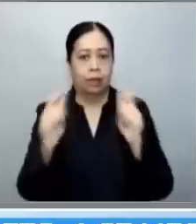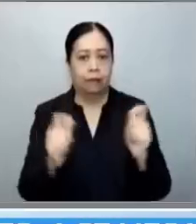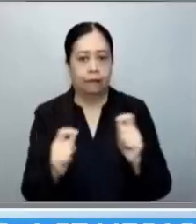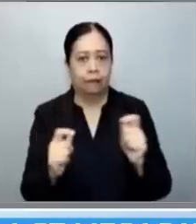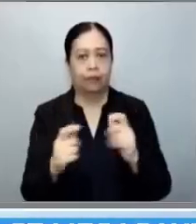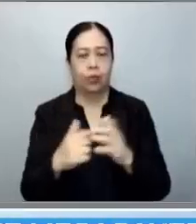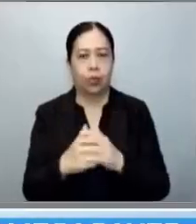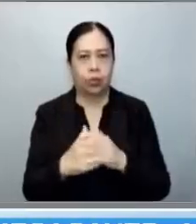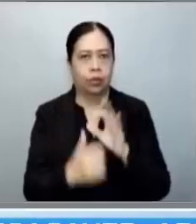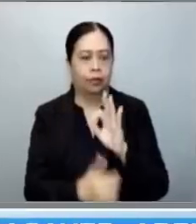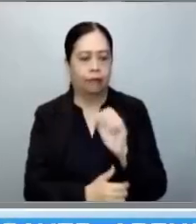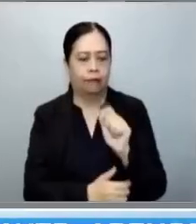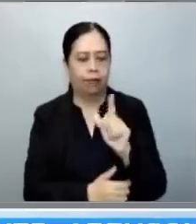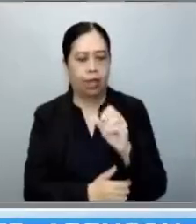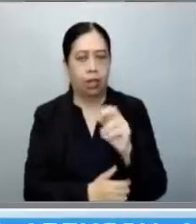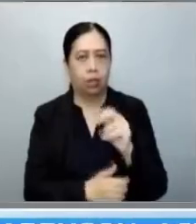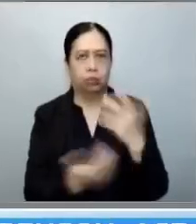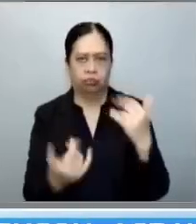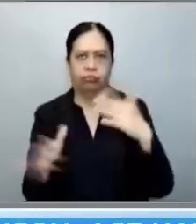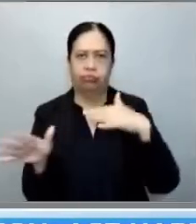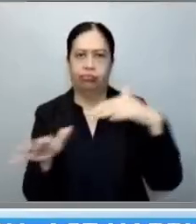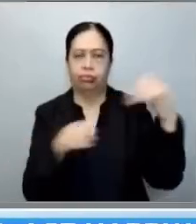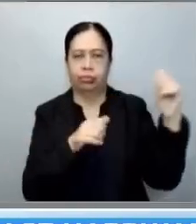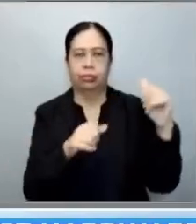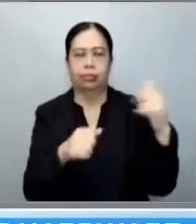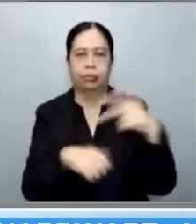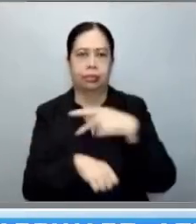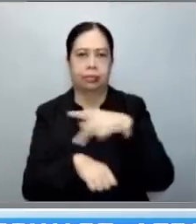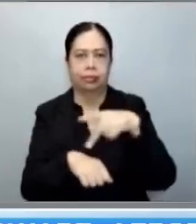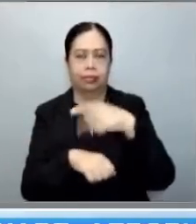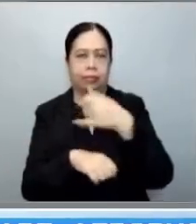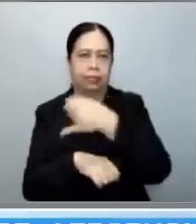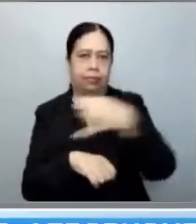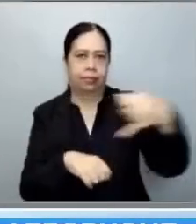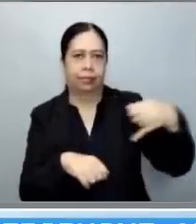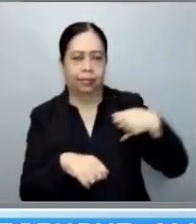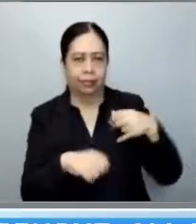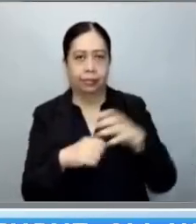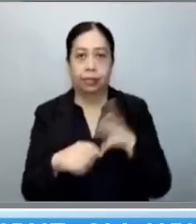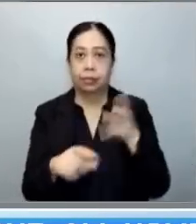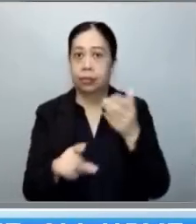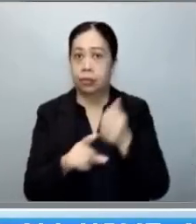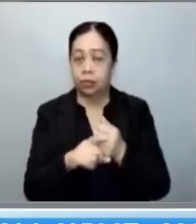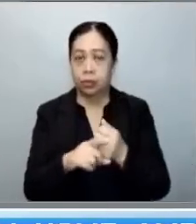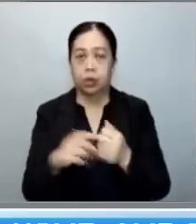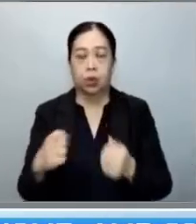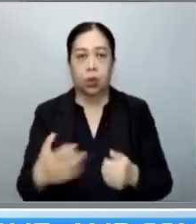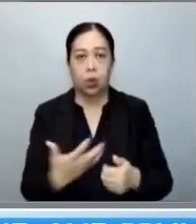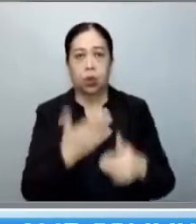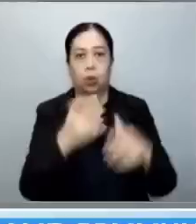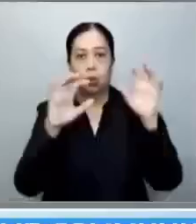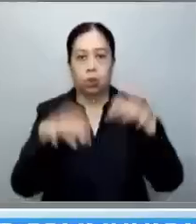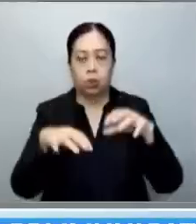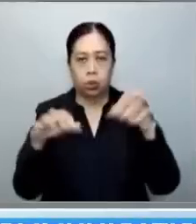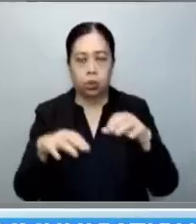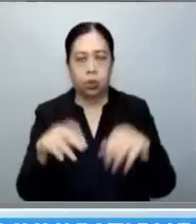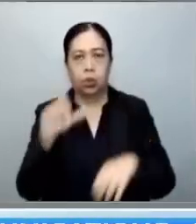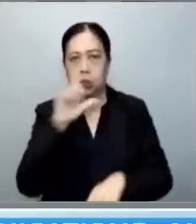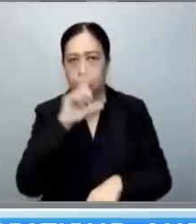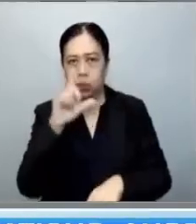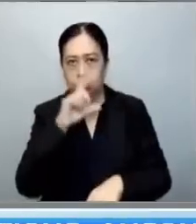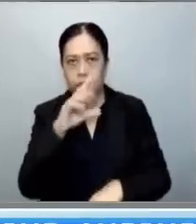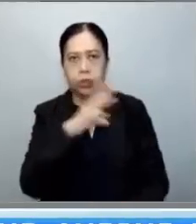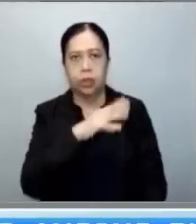na ng Philippine Area of Responsibility. Apektado ng monsoon rains ang Luzon at Visayas.